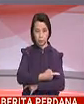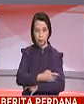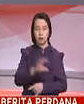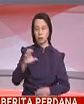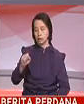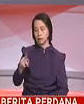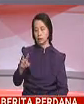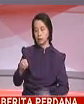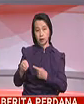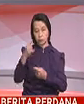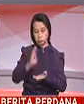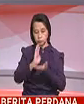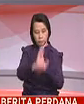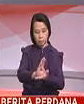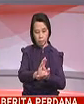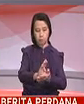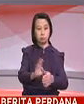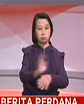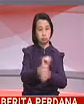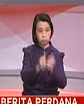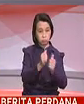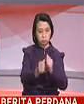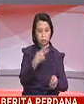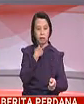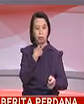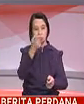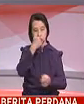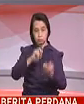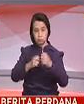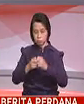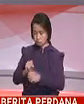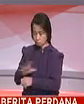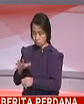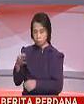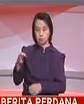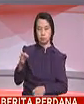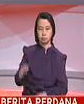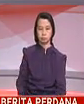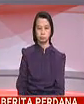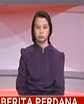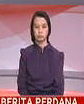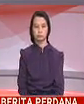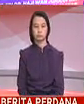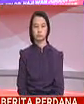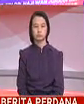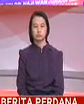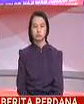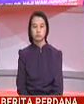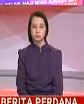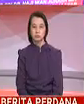skim berkenaan adalah bagi membantu pemain industri yang terjejas akibat pandemik COVID-19.